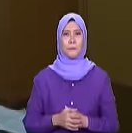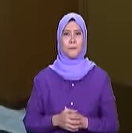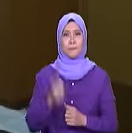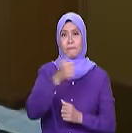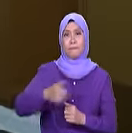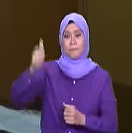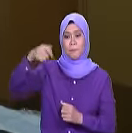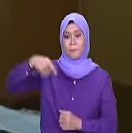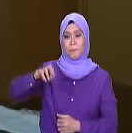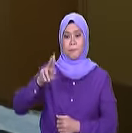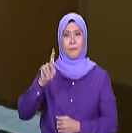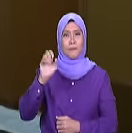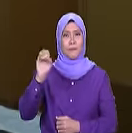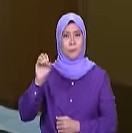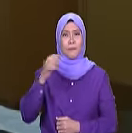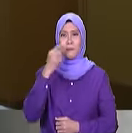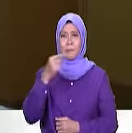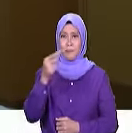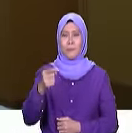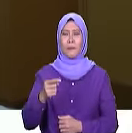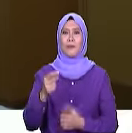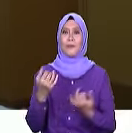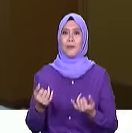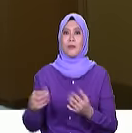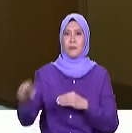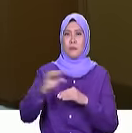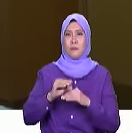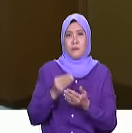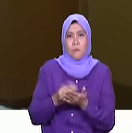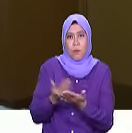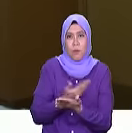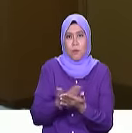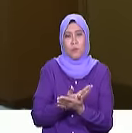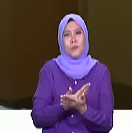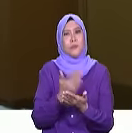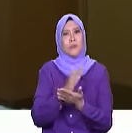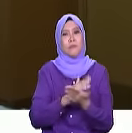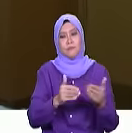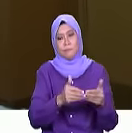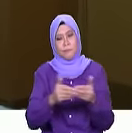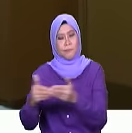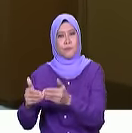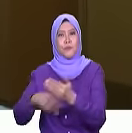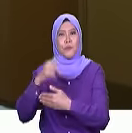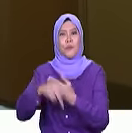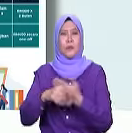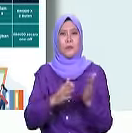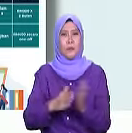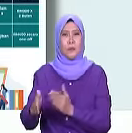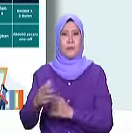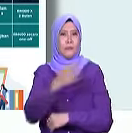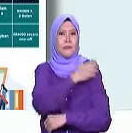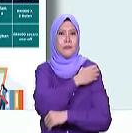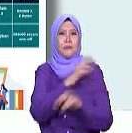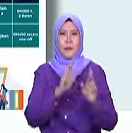Pengarah Perkeso Sabah Dr. Muhammad Ali Hindia berkata insentif baharu tersebut sebahagian daripada kesinambungan program strategik memperkasa